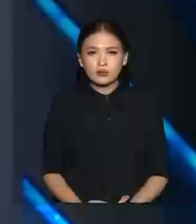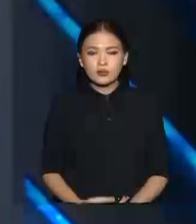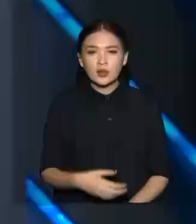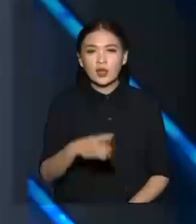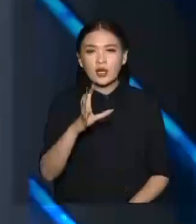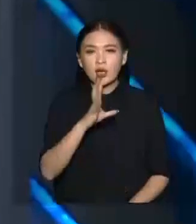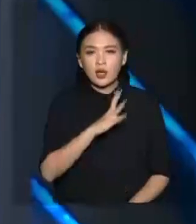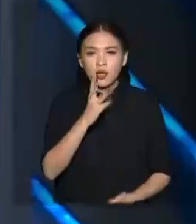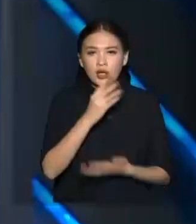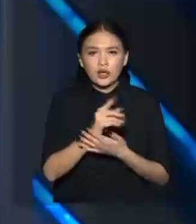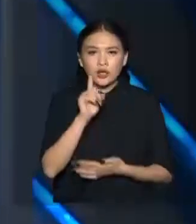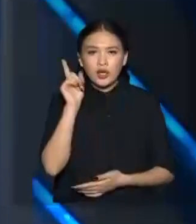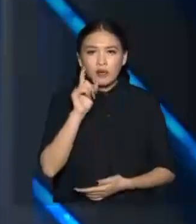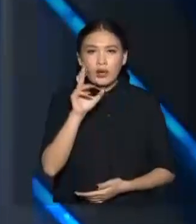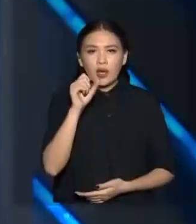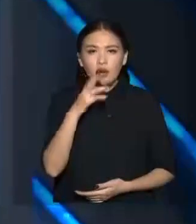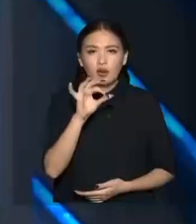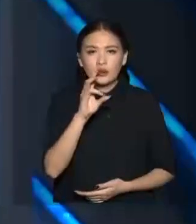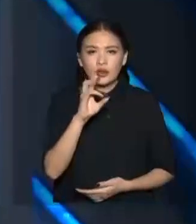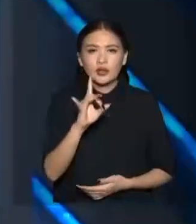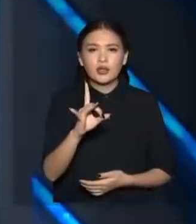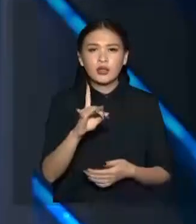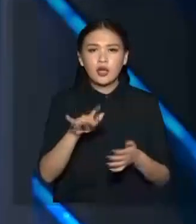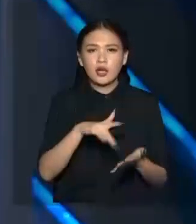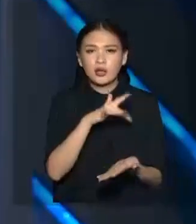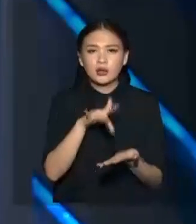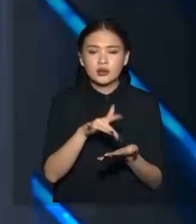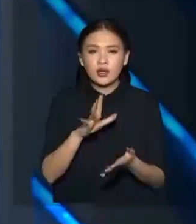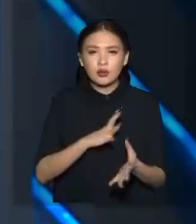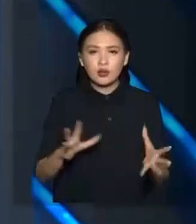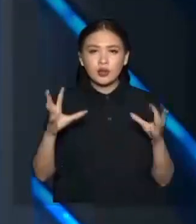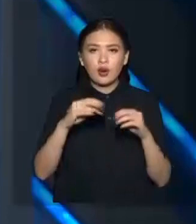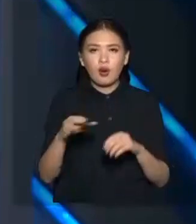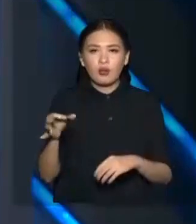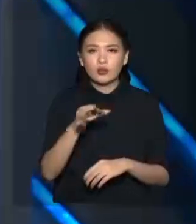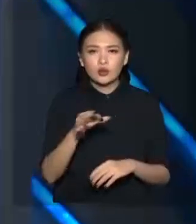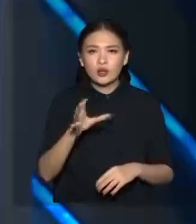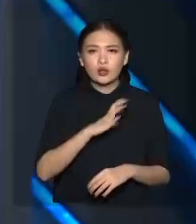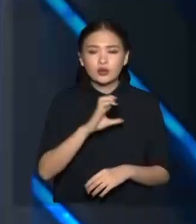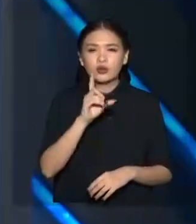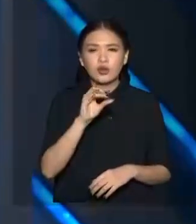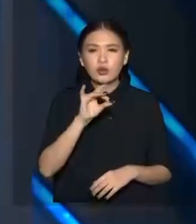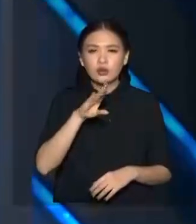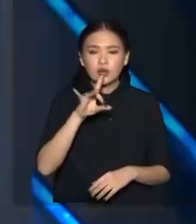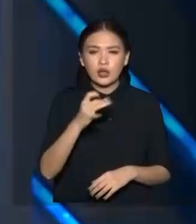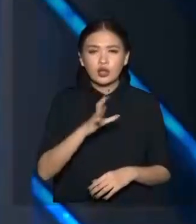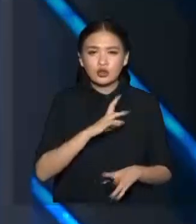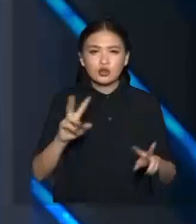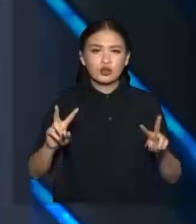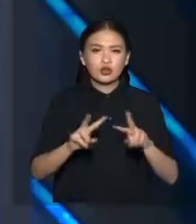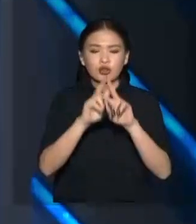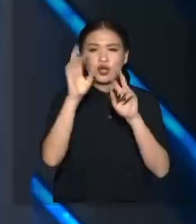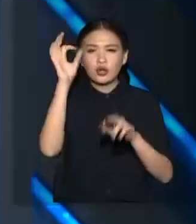Сыр өңірдің жастары Байқоңыр қаласында бас қосып, облыстық жастар слетін ұйымдастырды. Жұлдызды